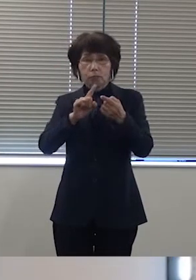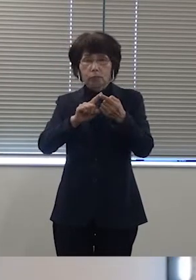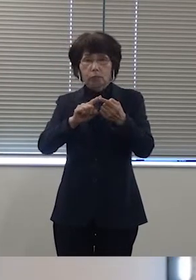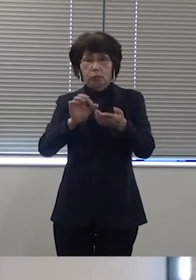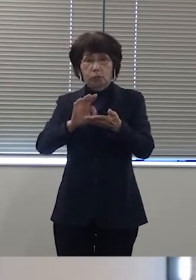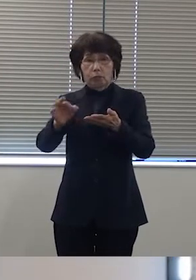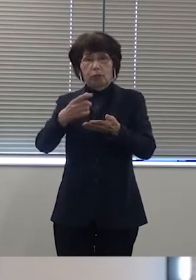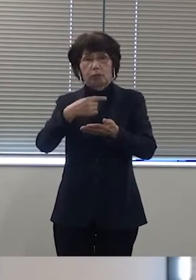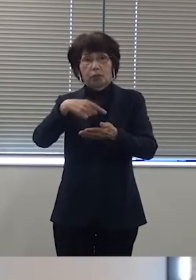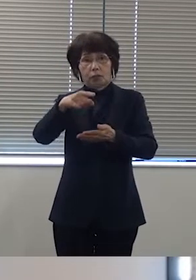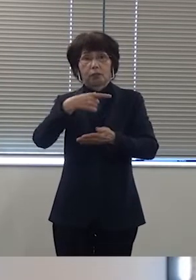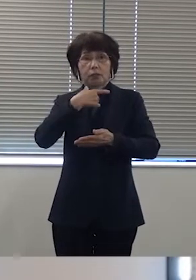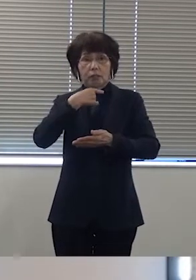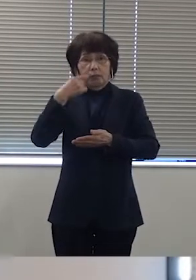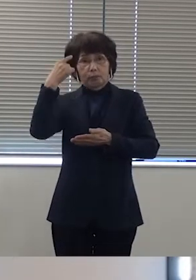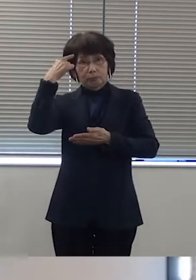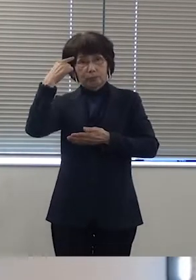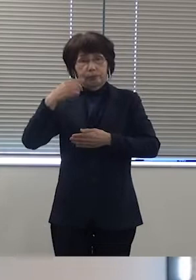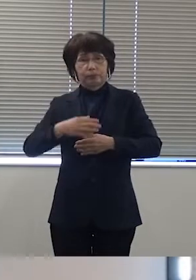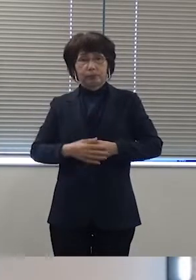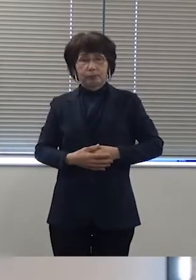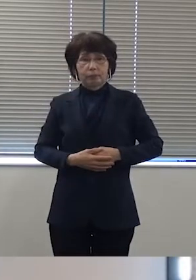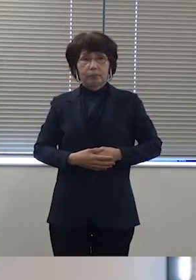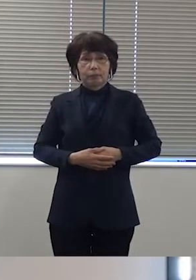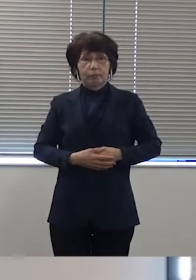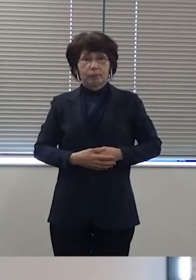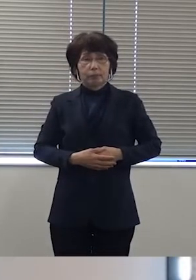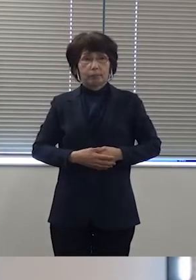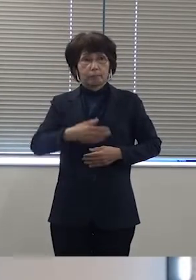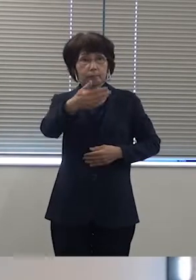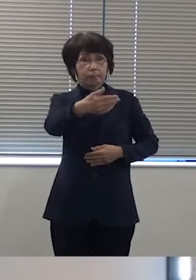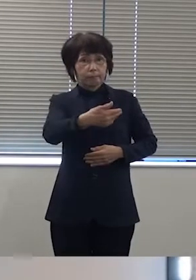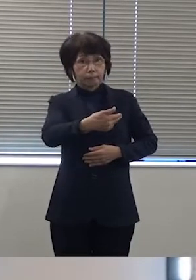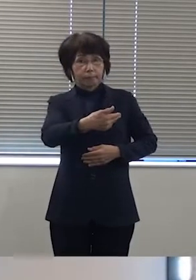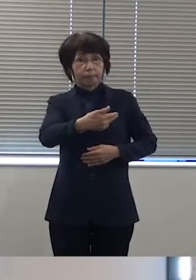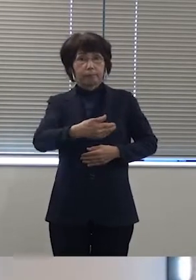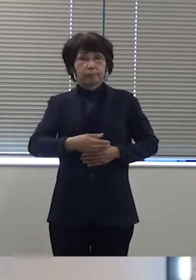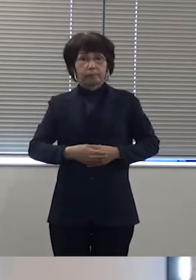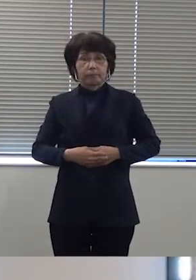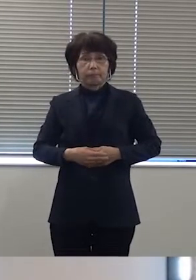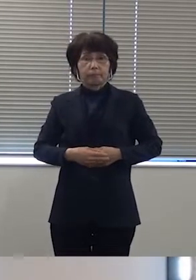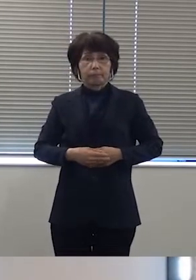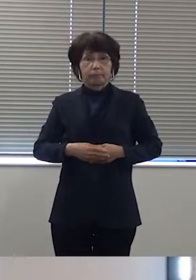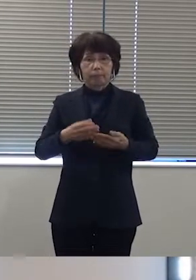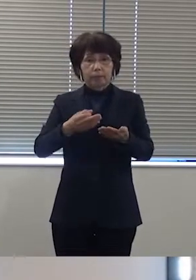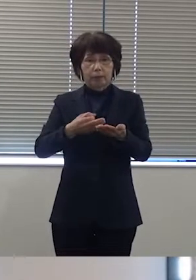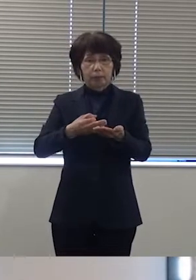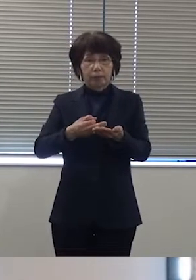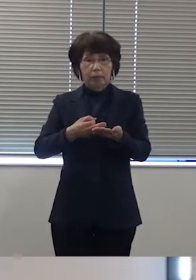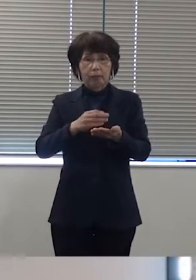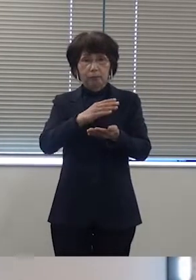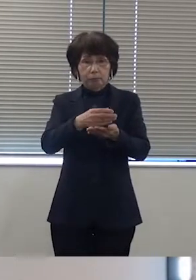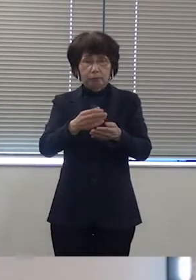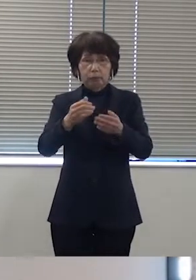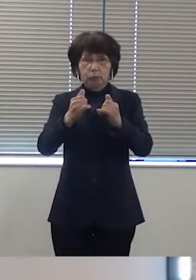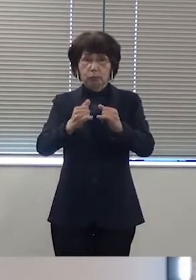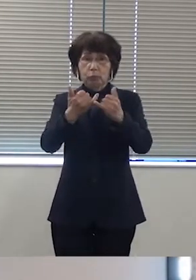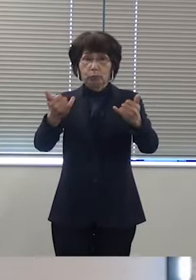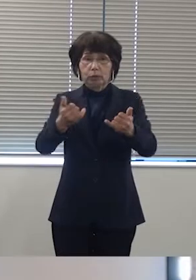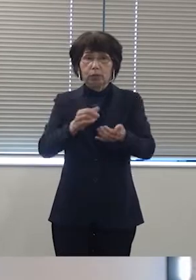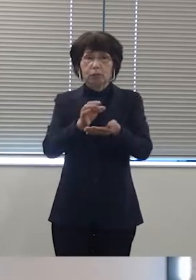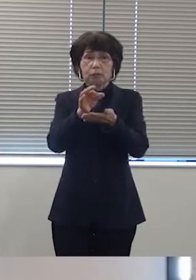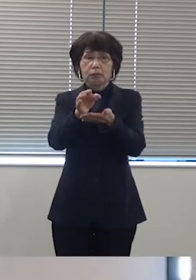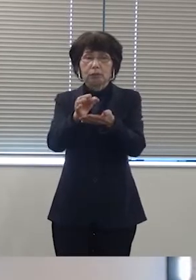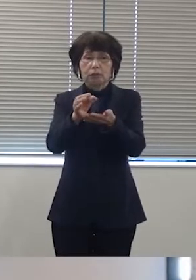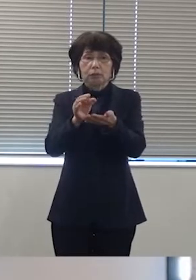はいや還元の仕組みとしてですね、そのやっぱり今の既存の事業の強化というところではなく、もう少しちょ